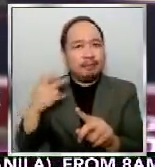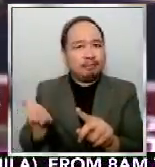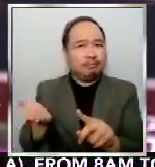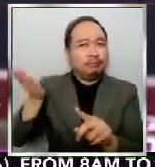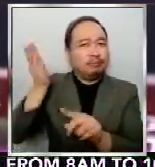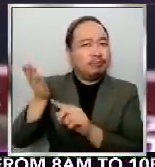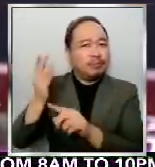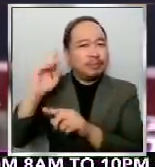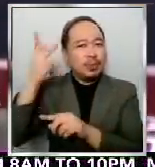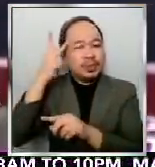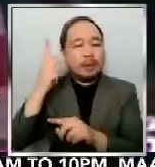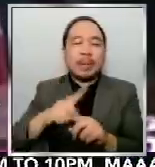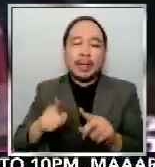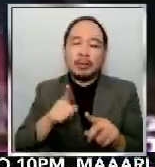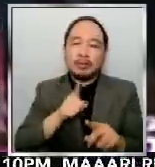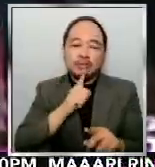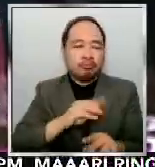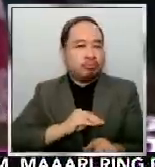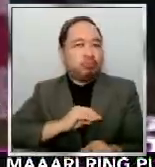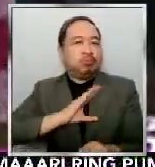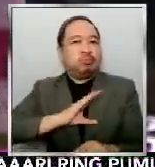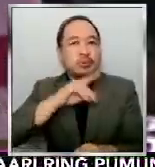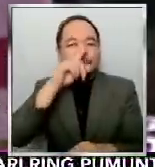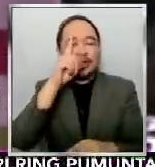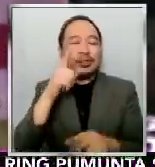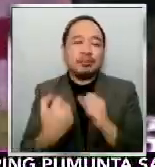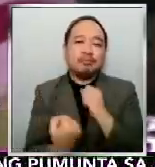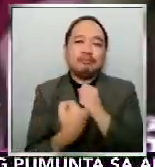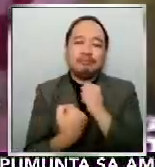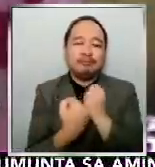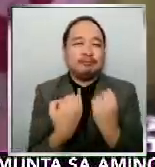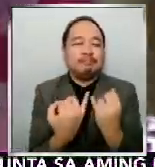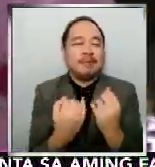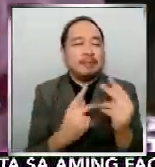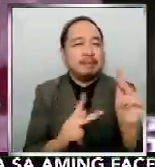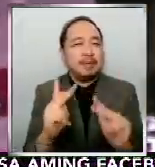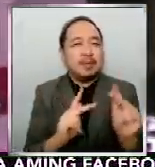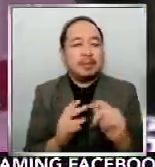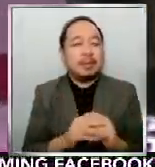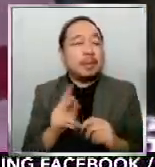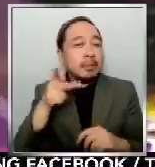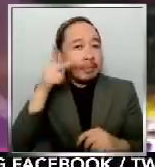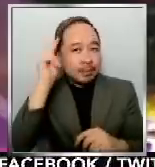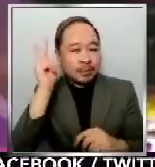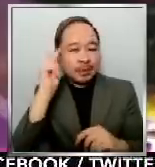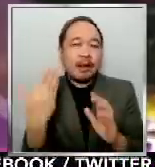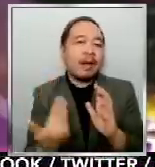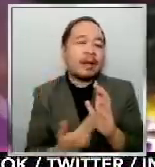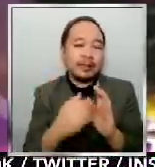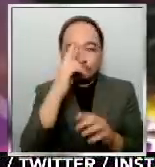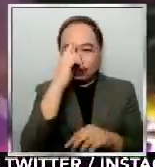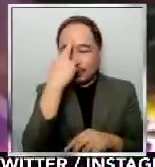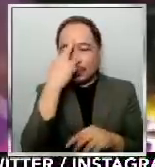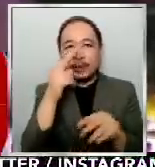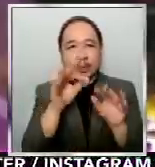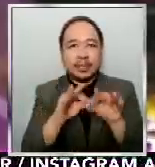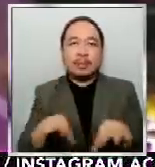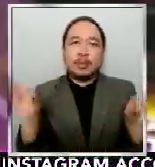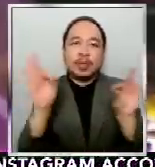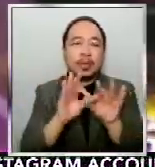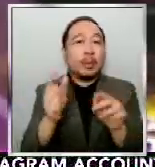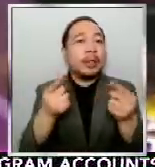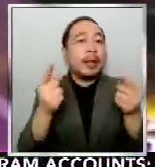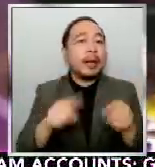natatanggap na suporta. Si Pangilinan naman muling ipinalala na kahalagahan ang mangyayari sa Lunes.